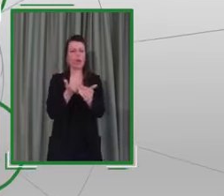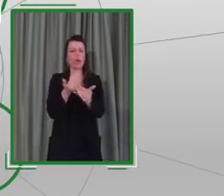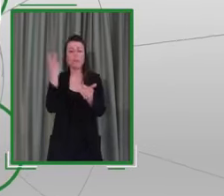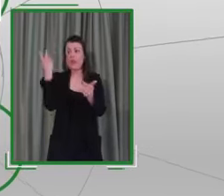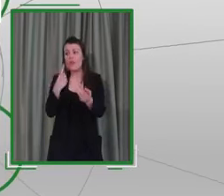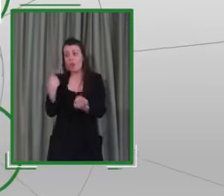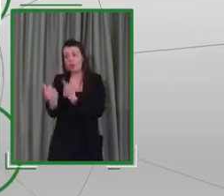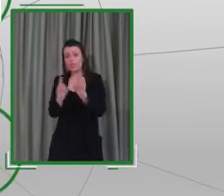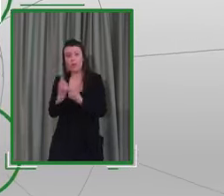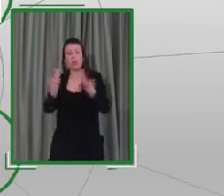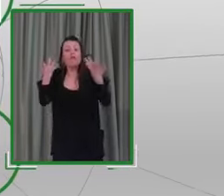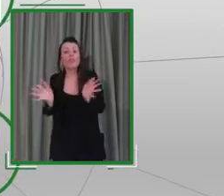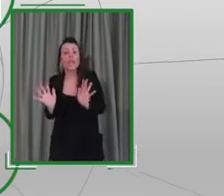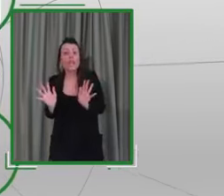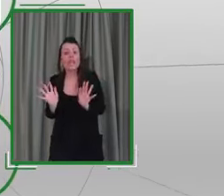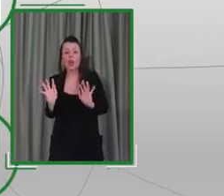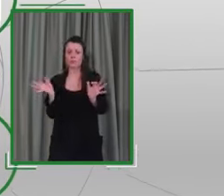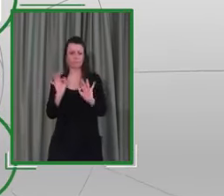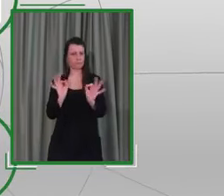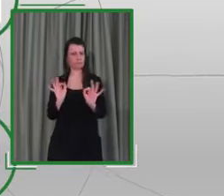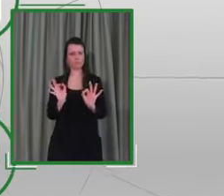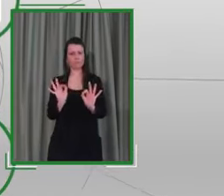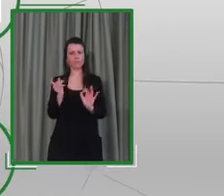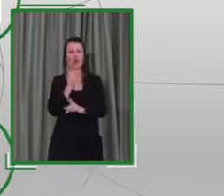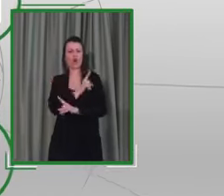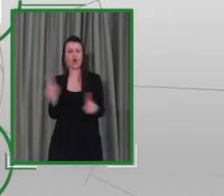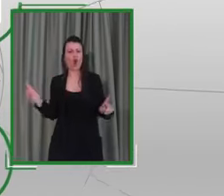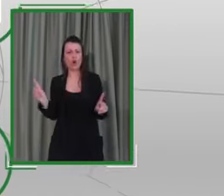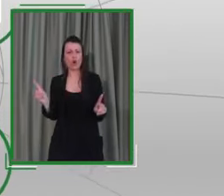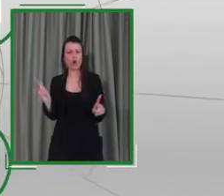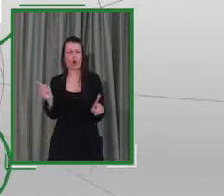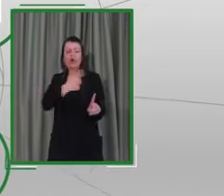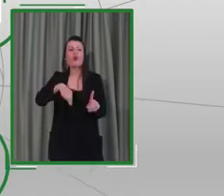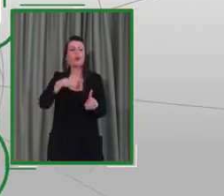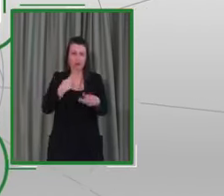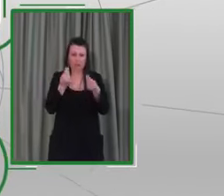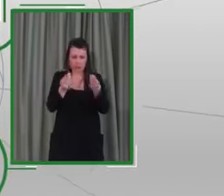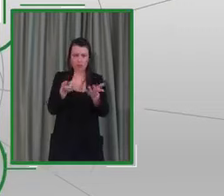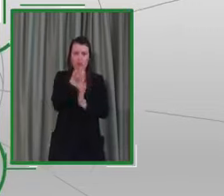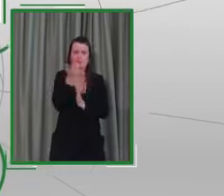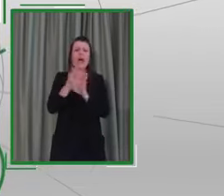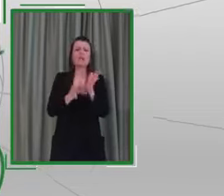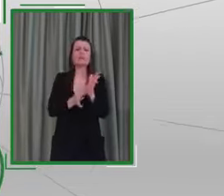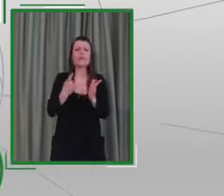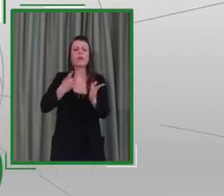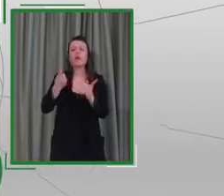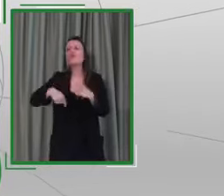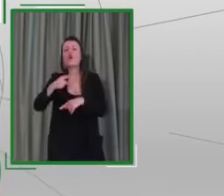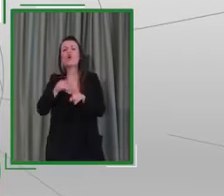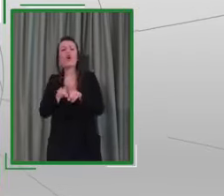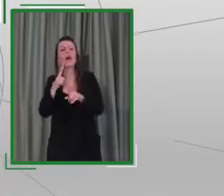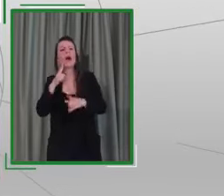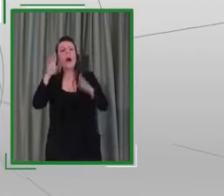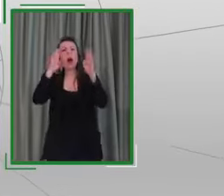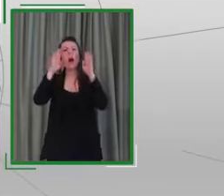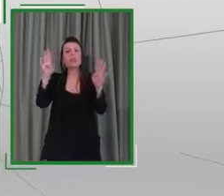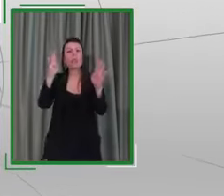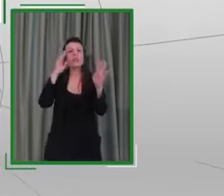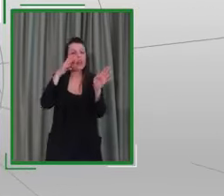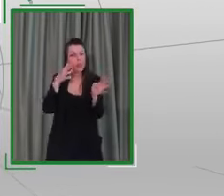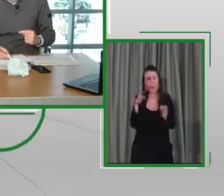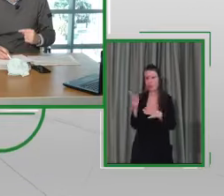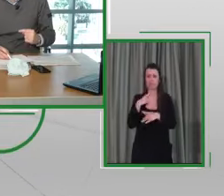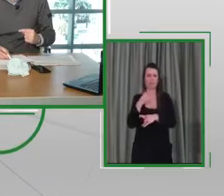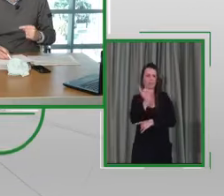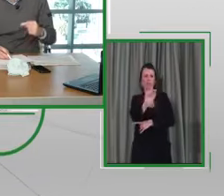adesso arrivo ai dati non dobbiamo abbassare in alcun modo la l'attenzione e pensare che il peggio